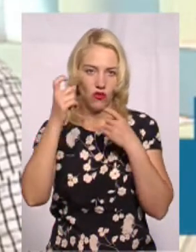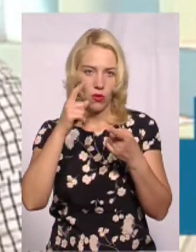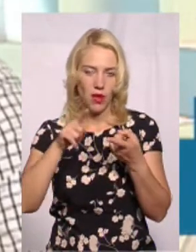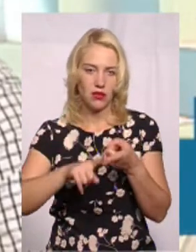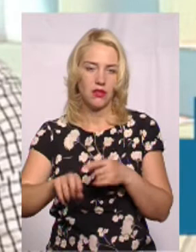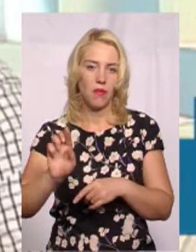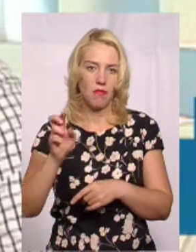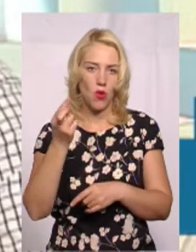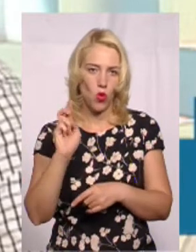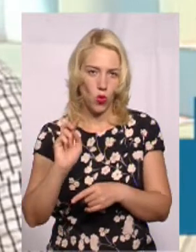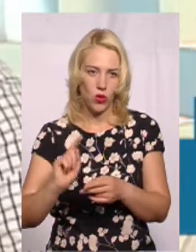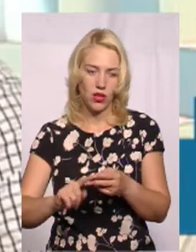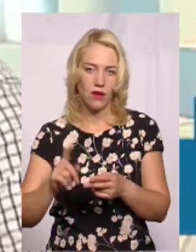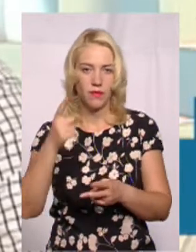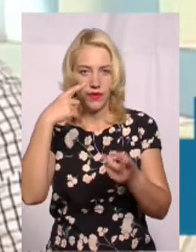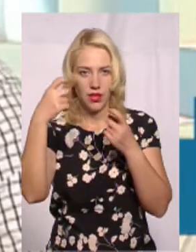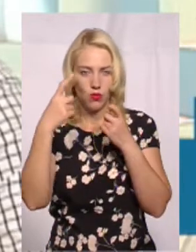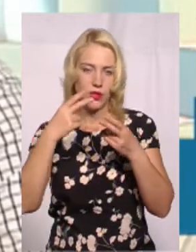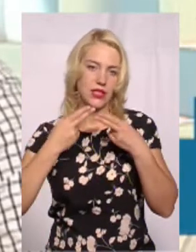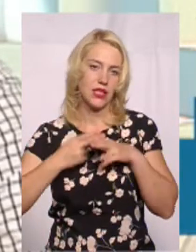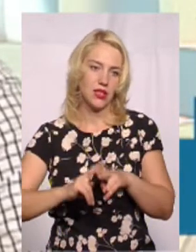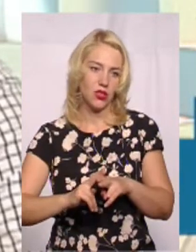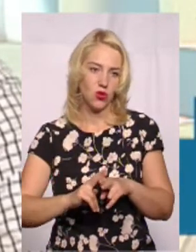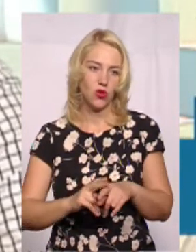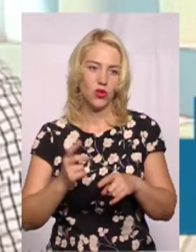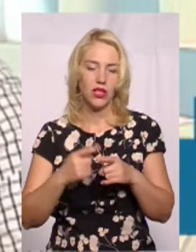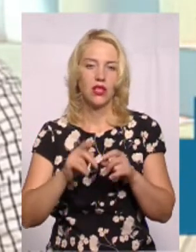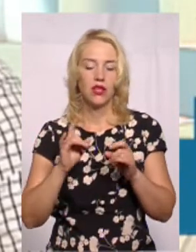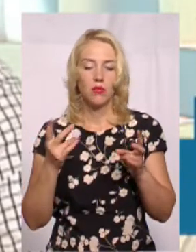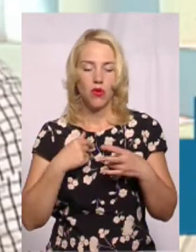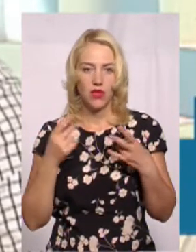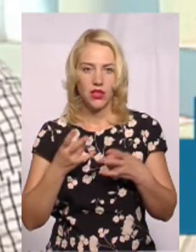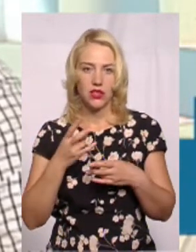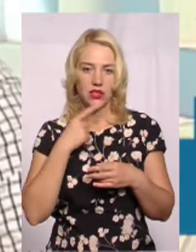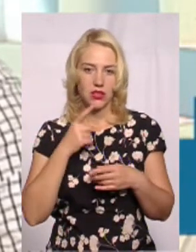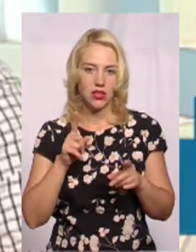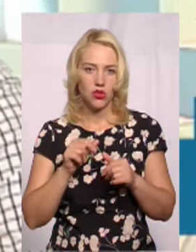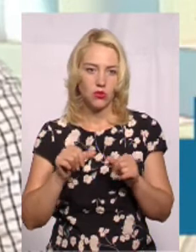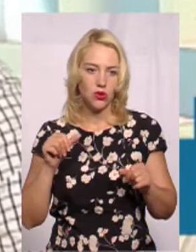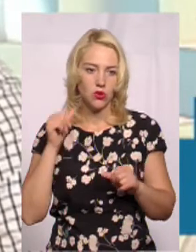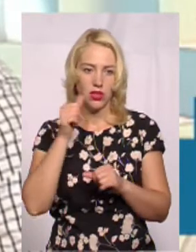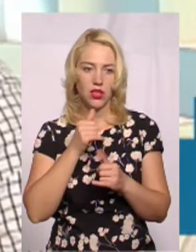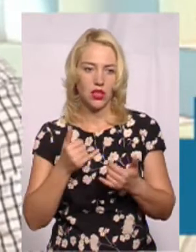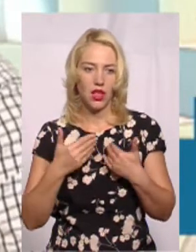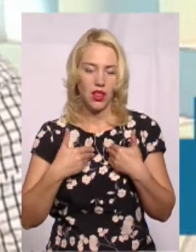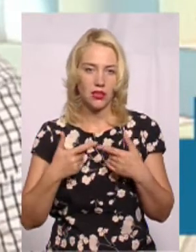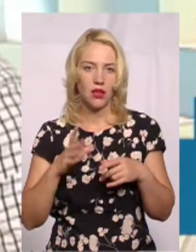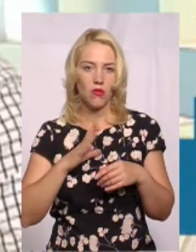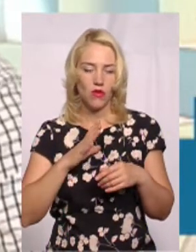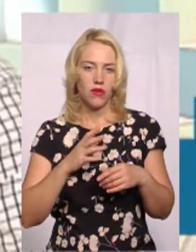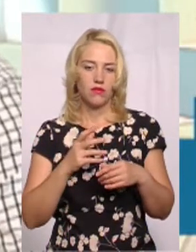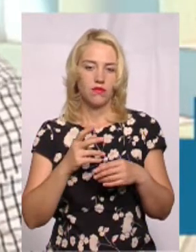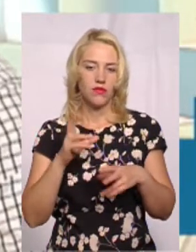з біології та інформаційних технологій. Я повинен сказати, що минулий рік був для нас таким